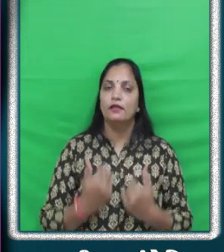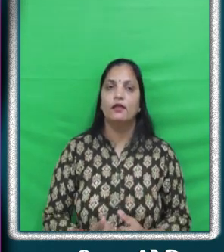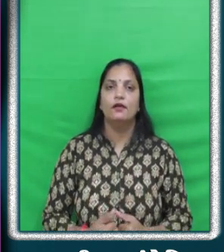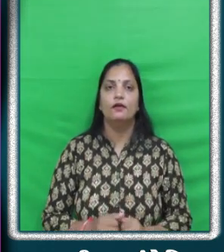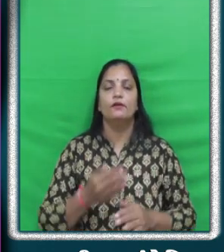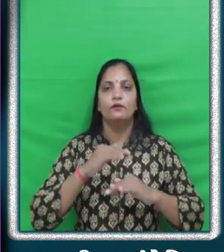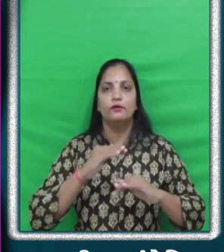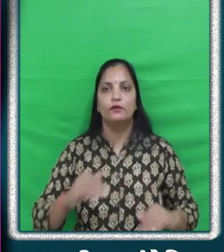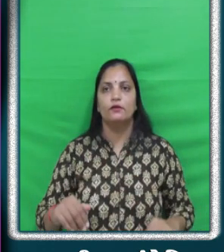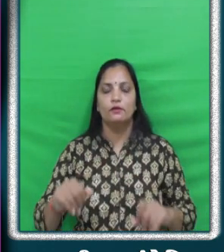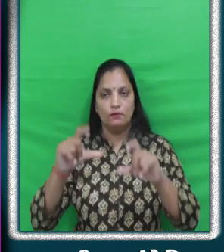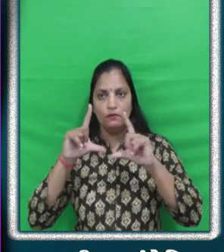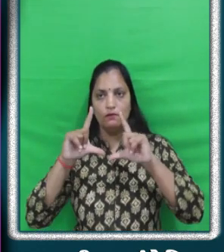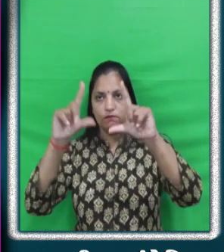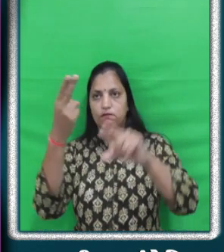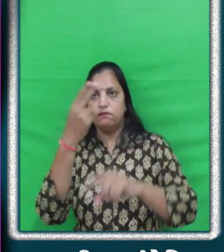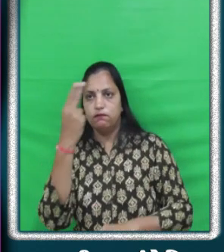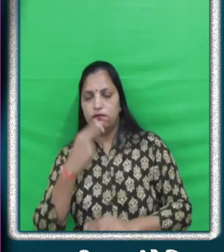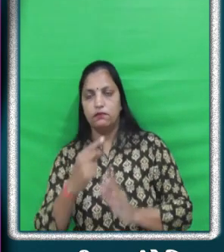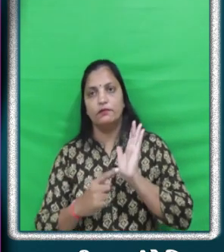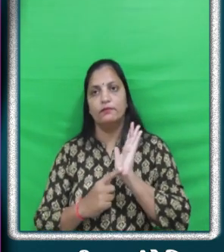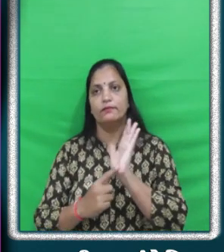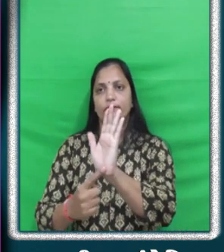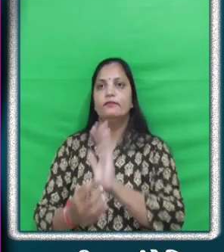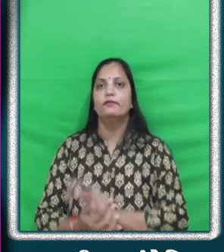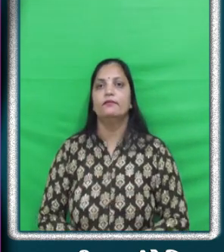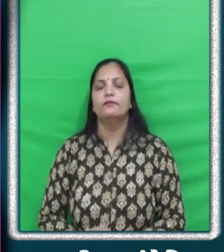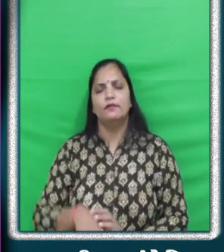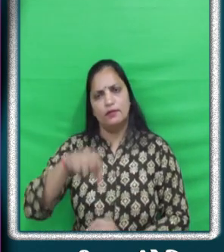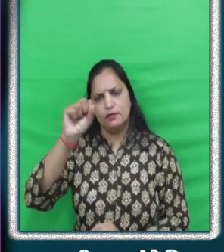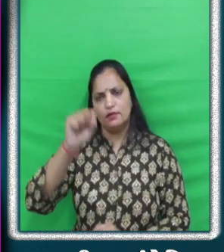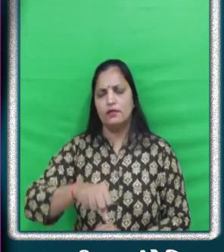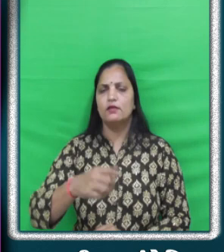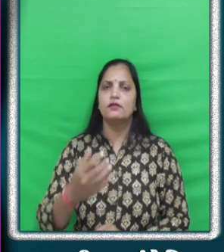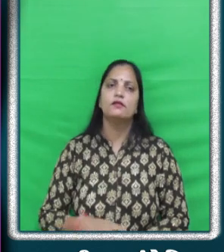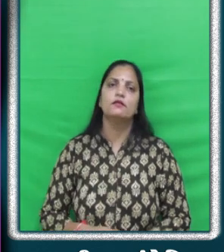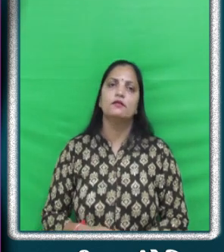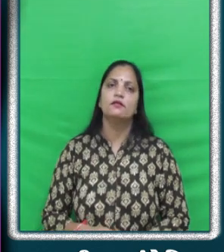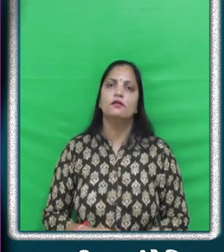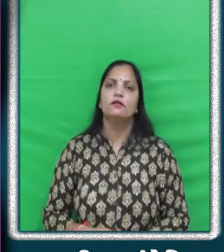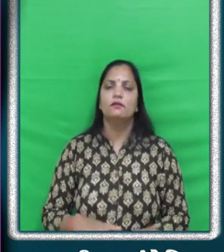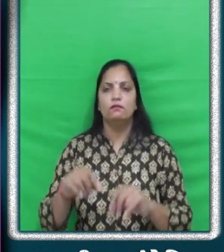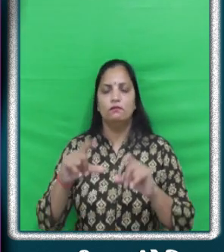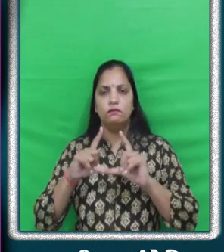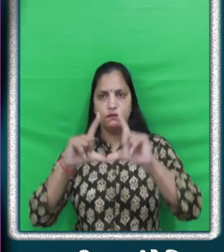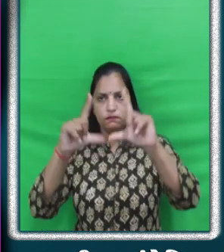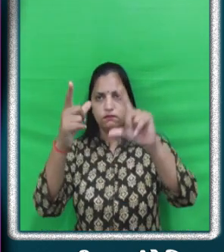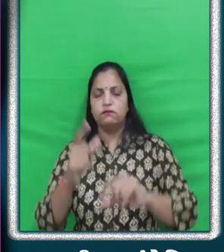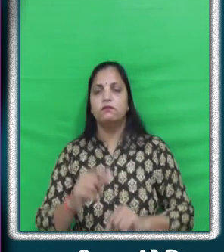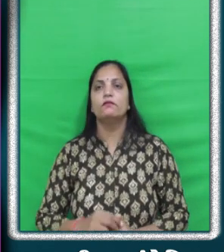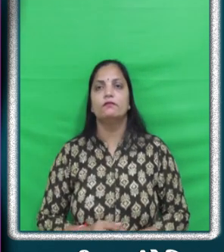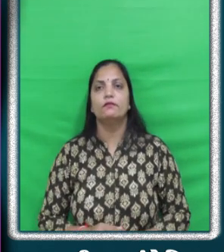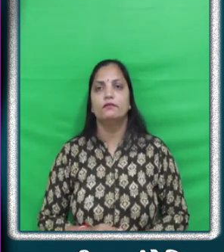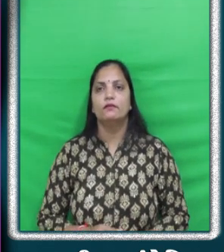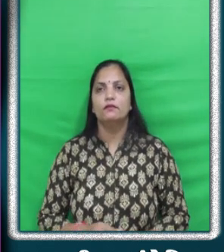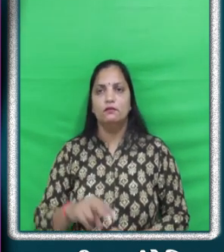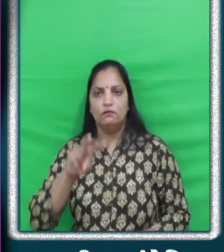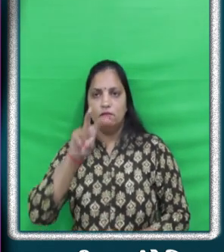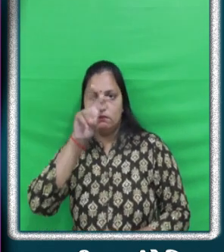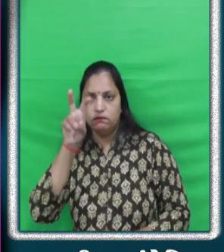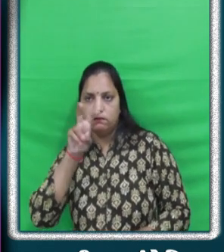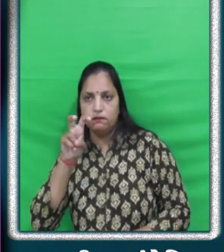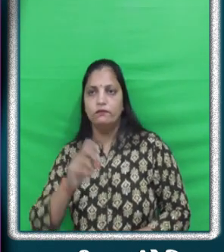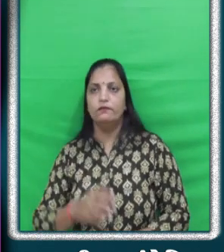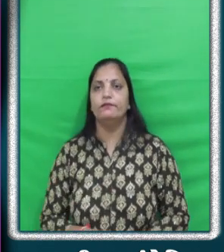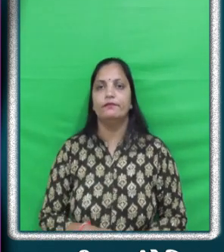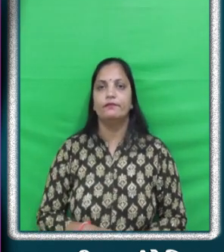તો વિદ્યાર્થી મિત્રો, અહીં તમને આકૃતિ દેખાય છે, દેખાય તો તમારે યસ કરવાનું છે કે તમને આકૃતિ દેખાય છે, તમે નોટિસ